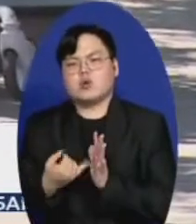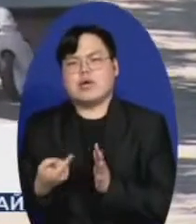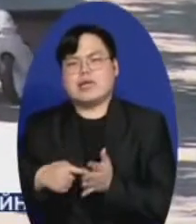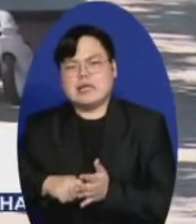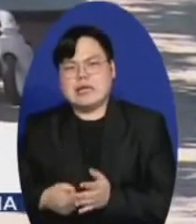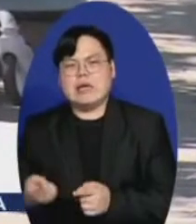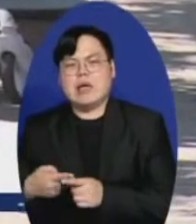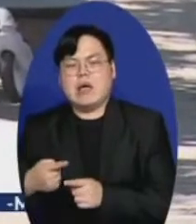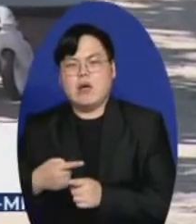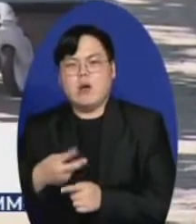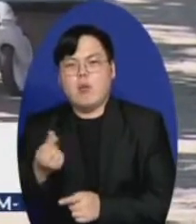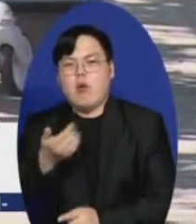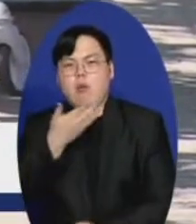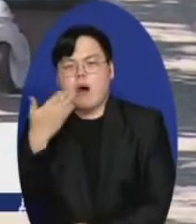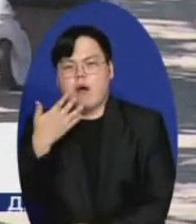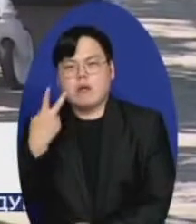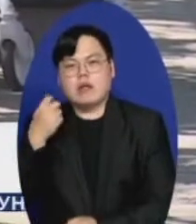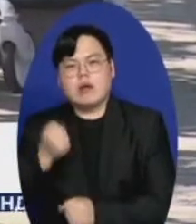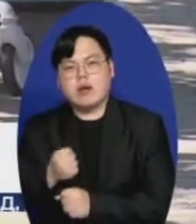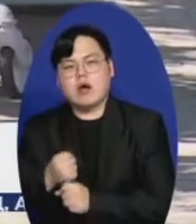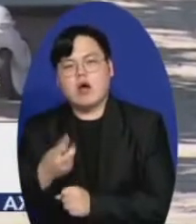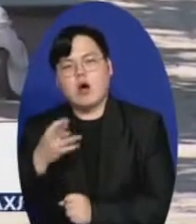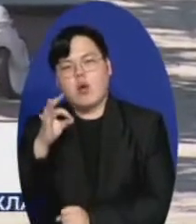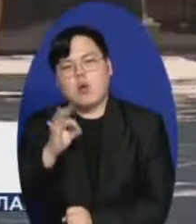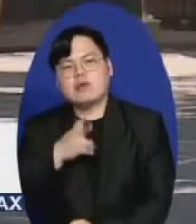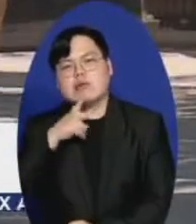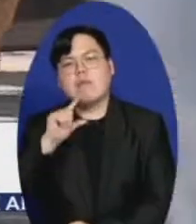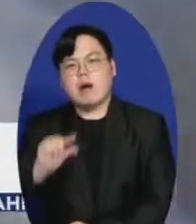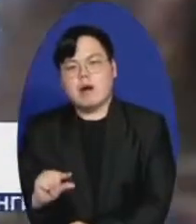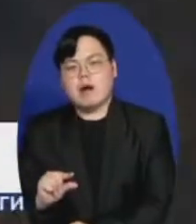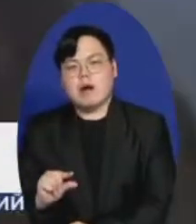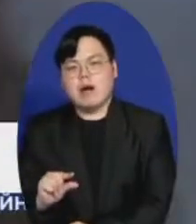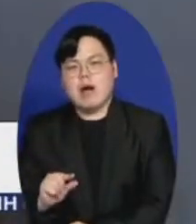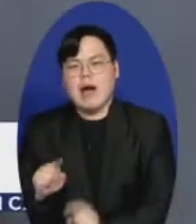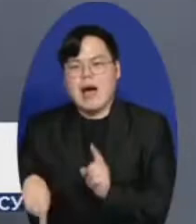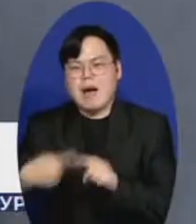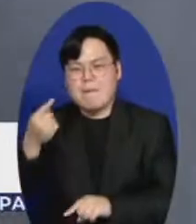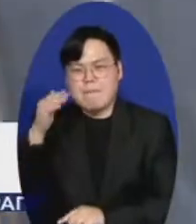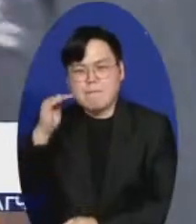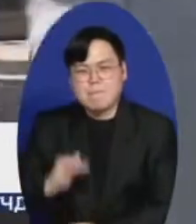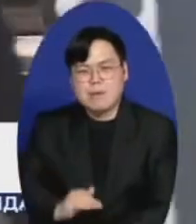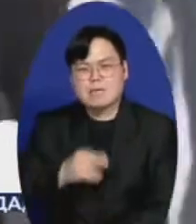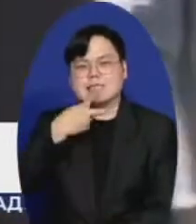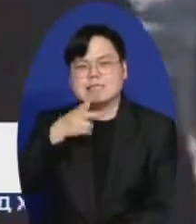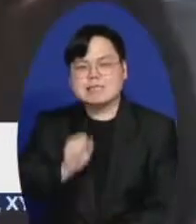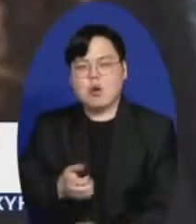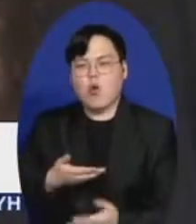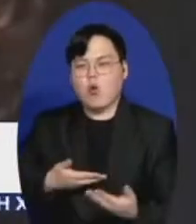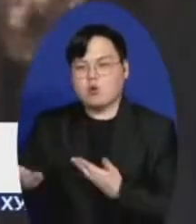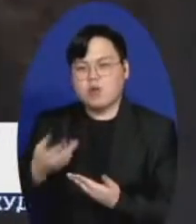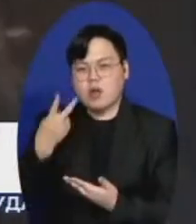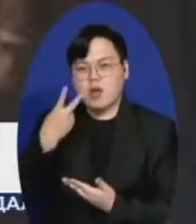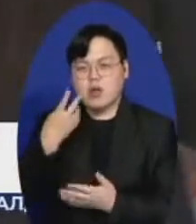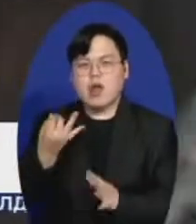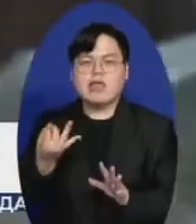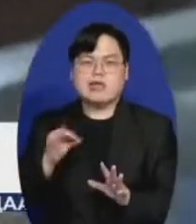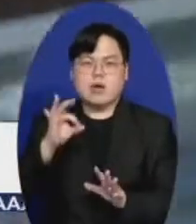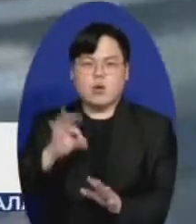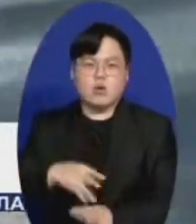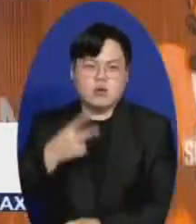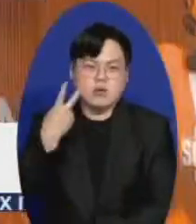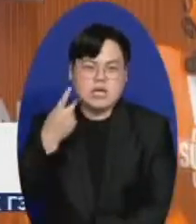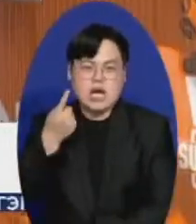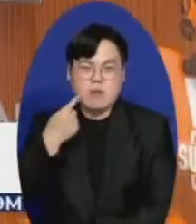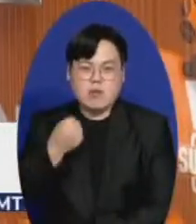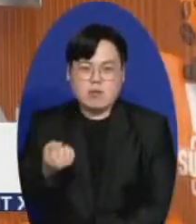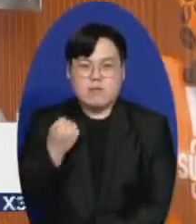хугацааг зарцуулж 20% бага цалин авдаг байна. Барьцаа хөрөнгө муутан дээр хамгийн бага цалинтай худалдаа үйлчилгээний салбарт 70% нь